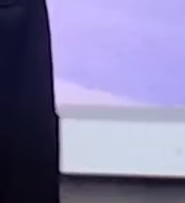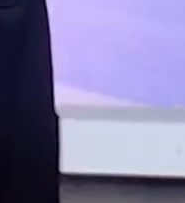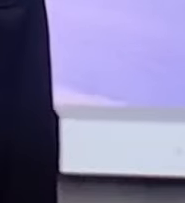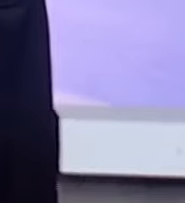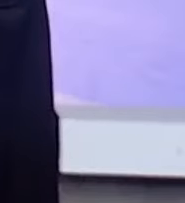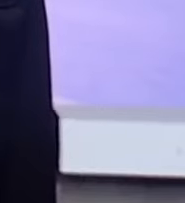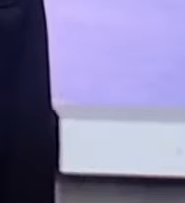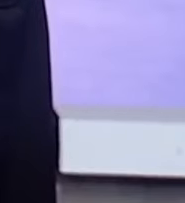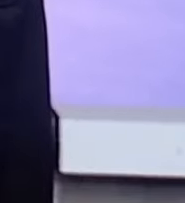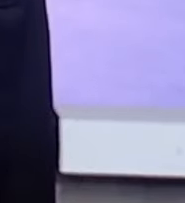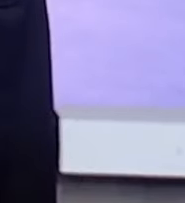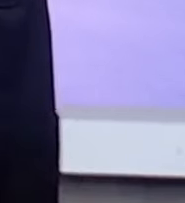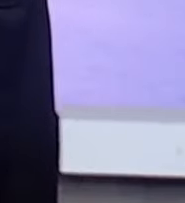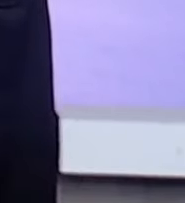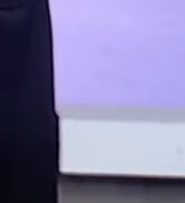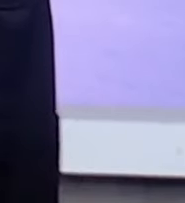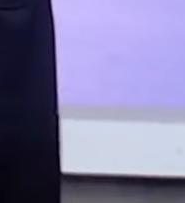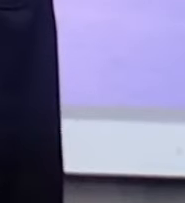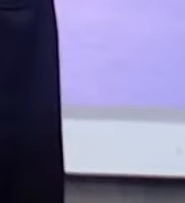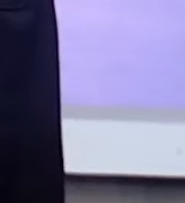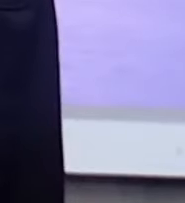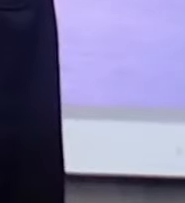pinoy tv at sa www.gmanews.tv